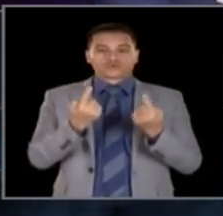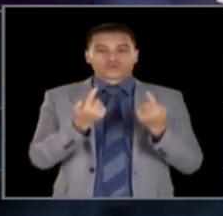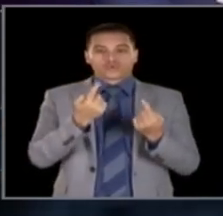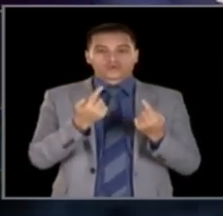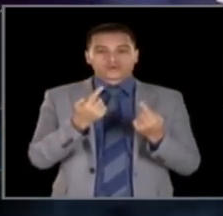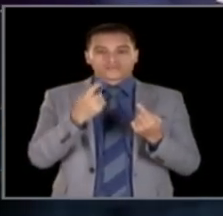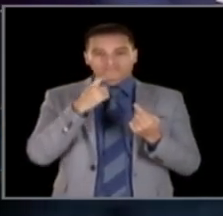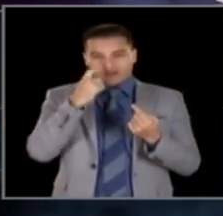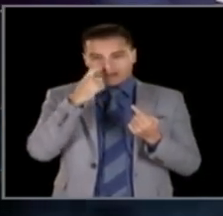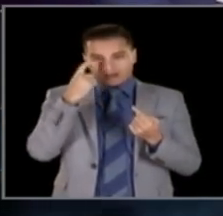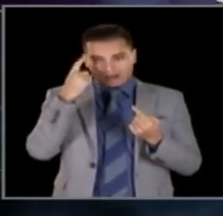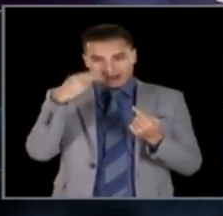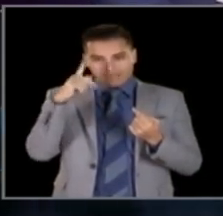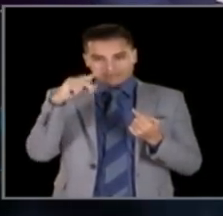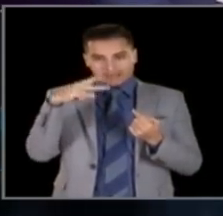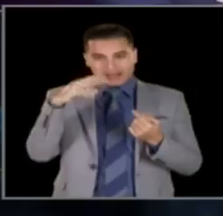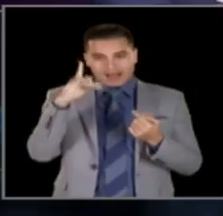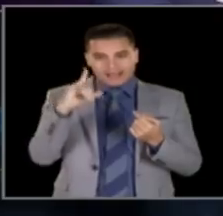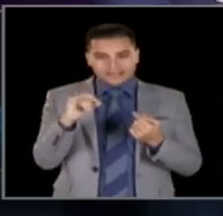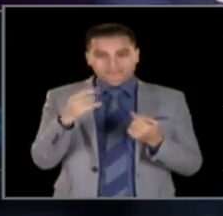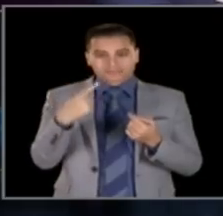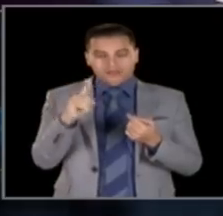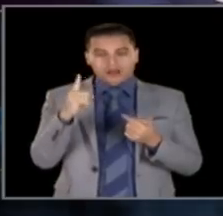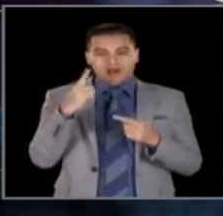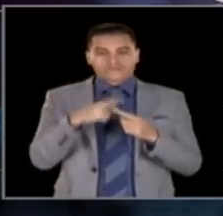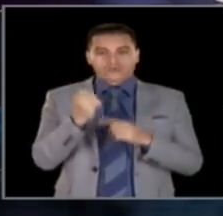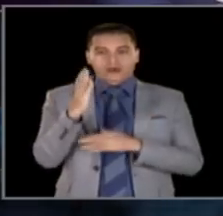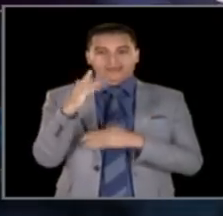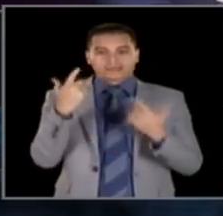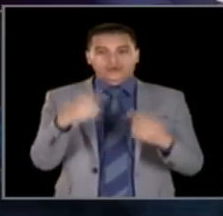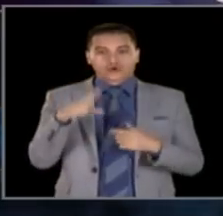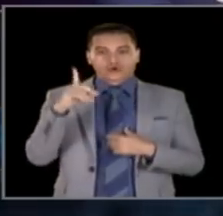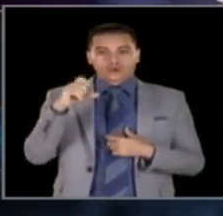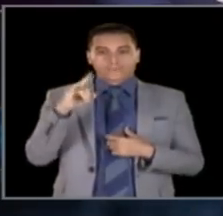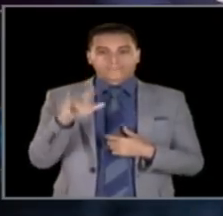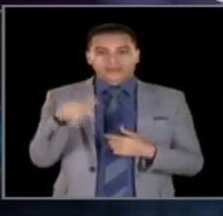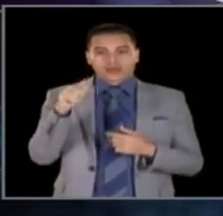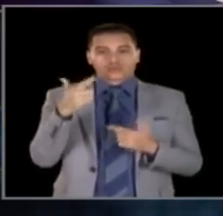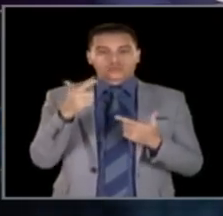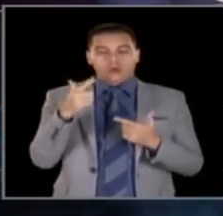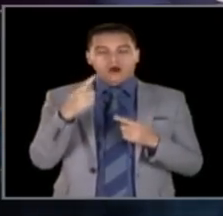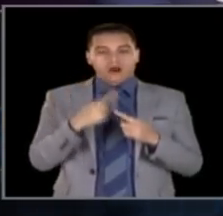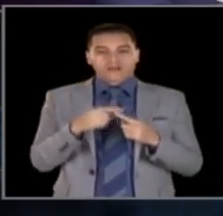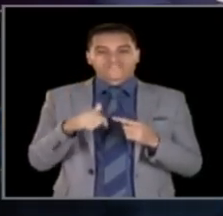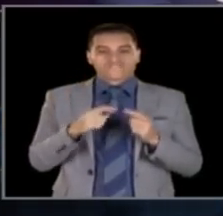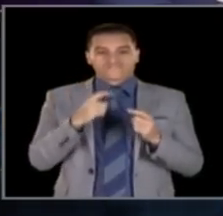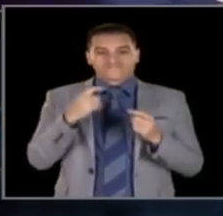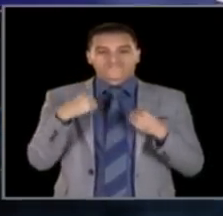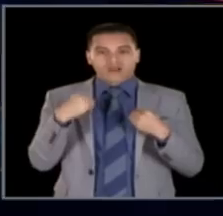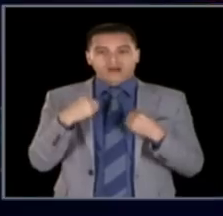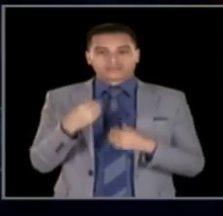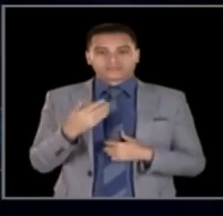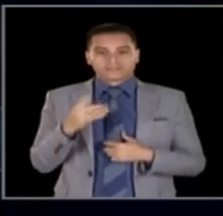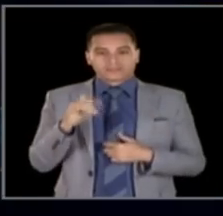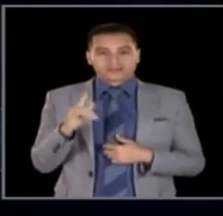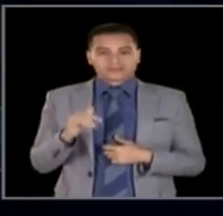هو؟ عبد الحليم حافظ. صح. ما العملة الرسمية لدولة كولومبيا؟ دولار. غلط. ما الرياضة الوحيدة التي لعبها؟